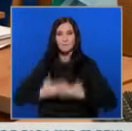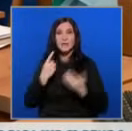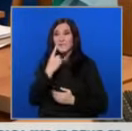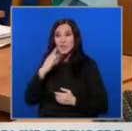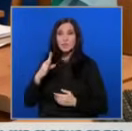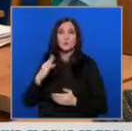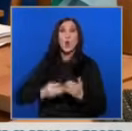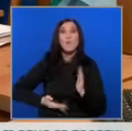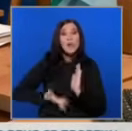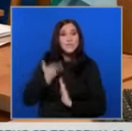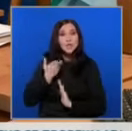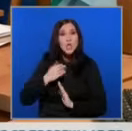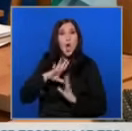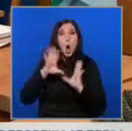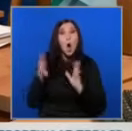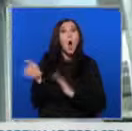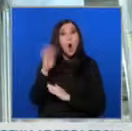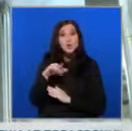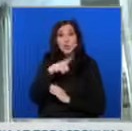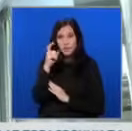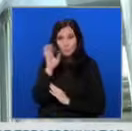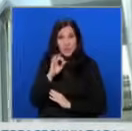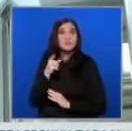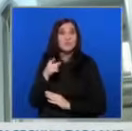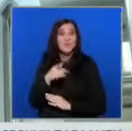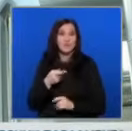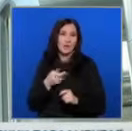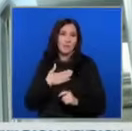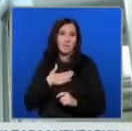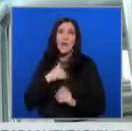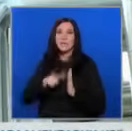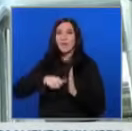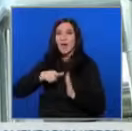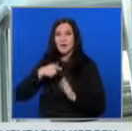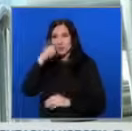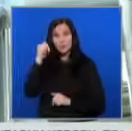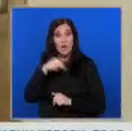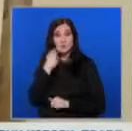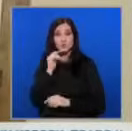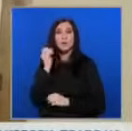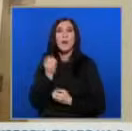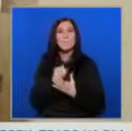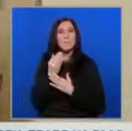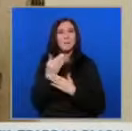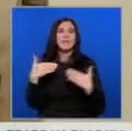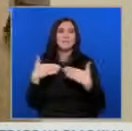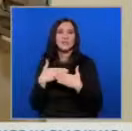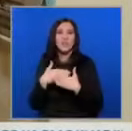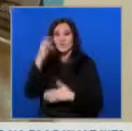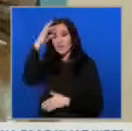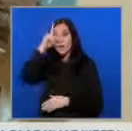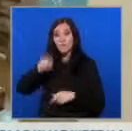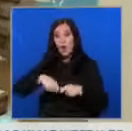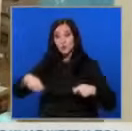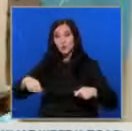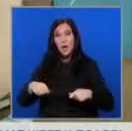път увеличението от още 100% за това, че полага извънреден труд. Тази година бъдни вечер се пада в неделя, което